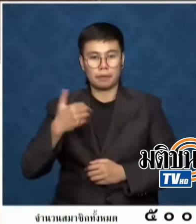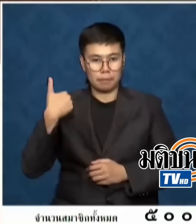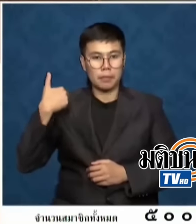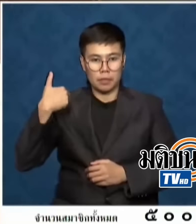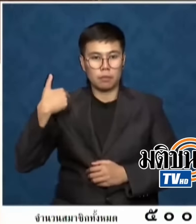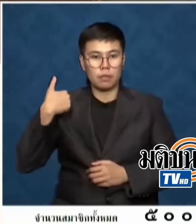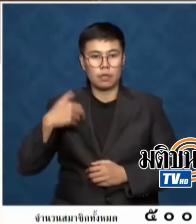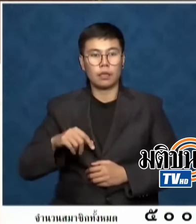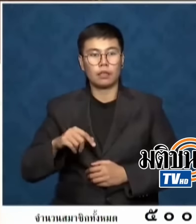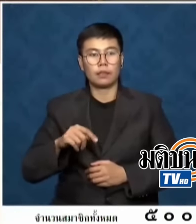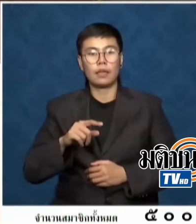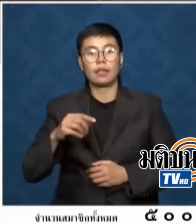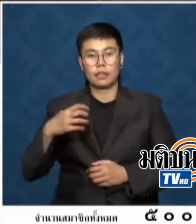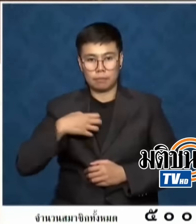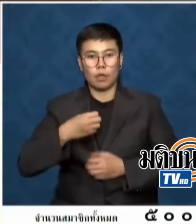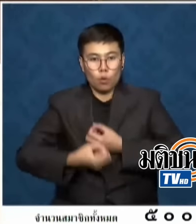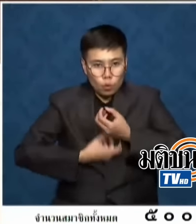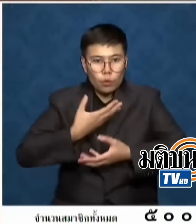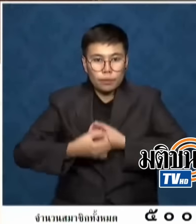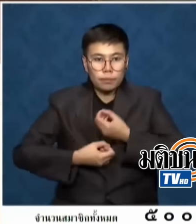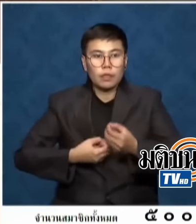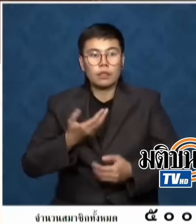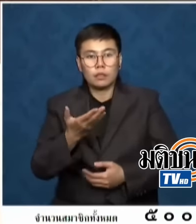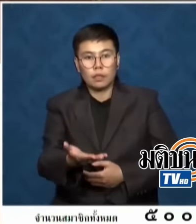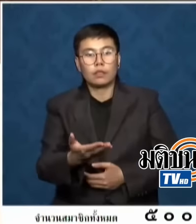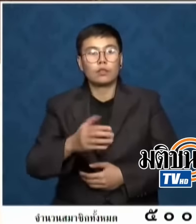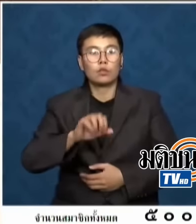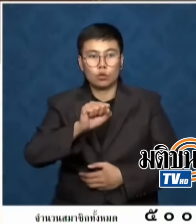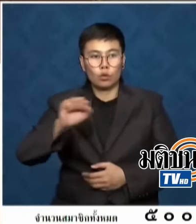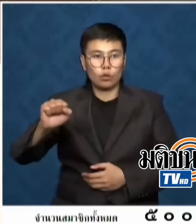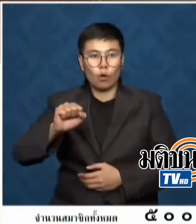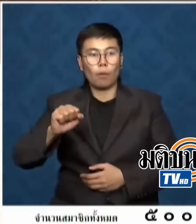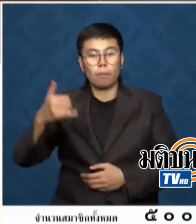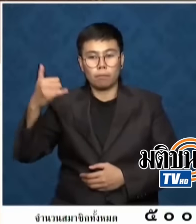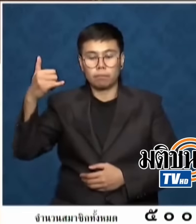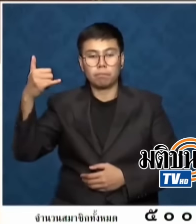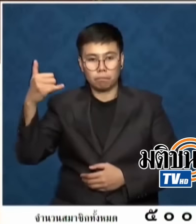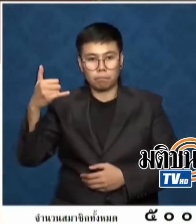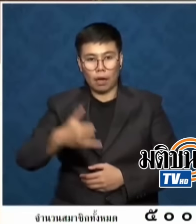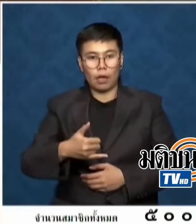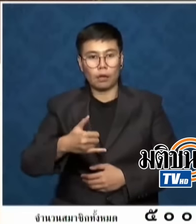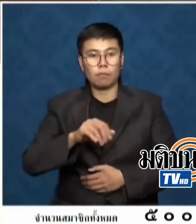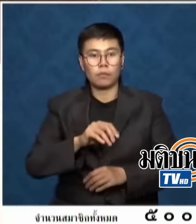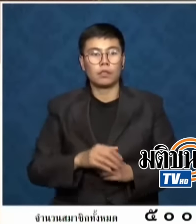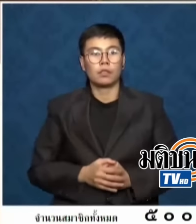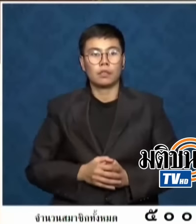ญครับท่านสมาชิกครับเชิญเข้าห้องประชุมครับขอตรวจสอบห้องประชุมก่อนนะครับ